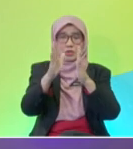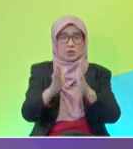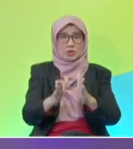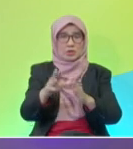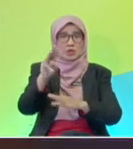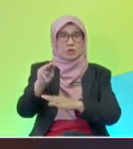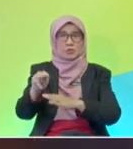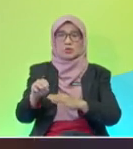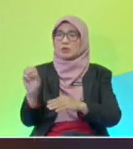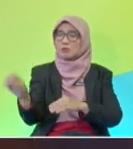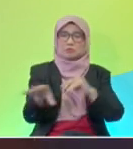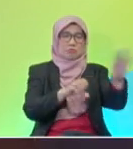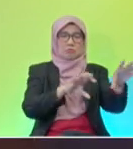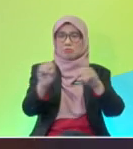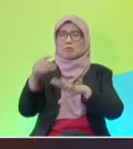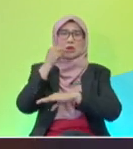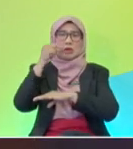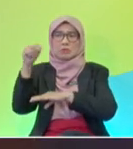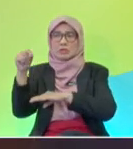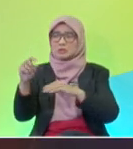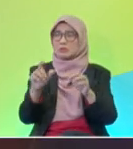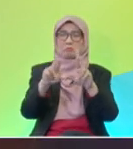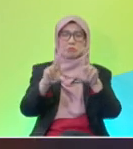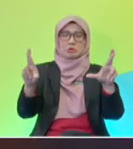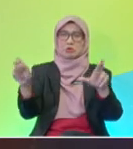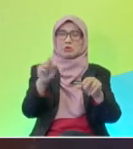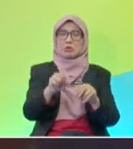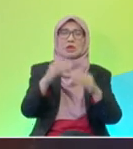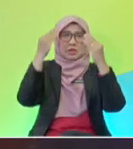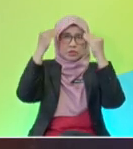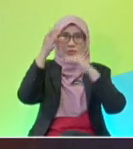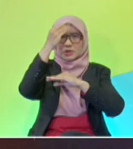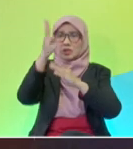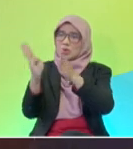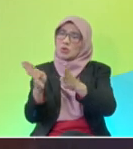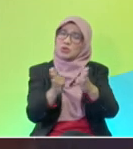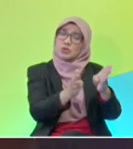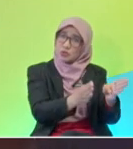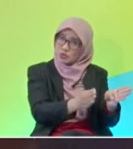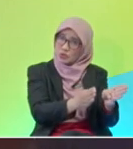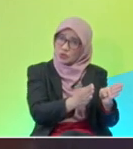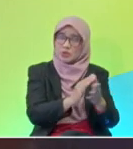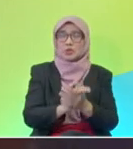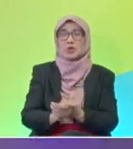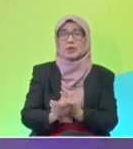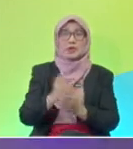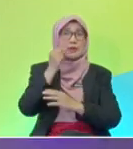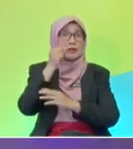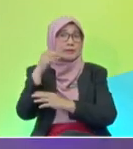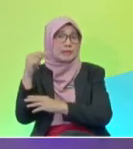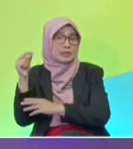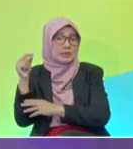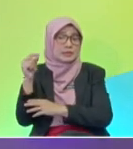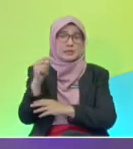tulis di kedai buku tadi Cikgu suruh murid itu susun semula susunlah semula alat tulis